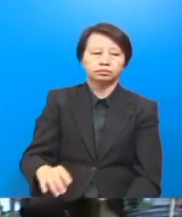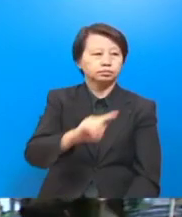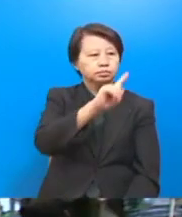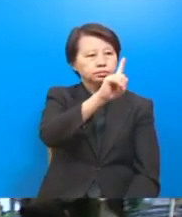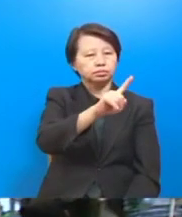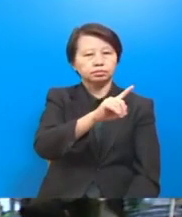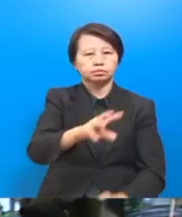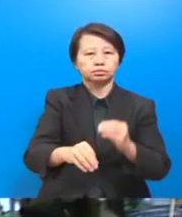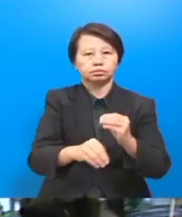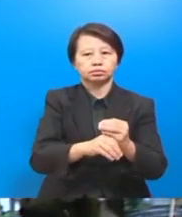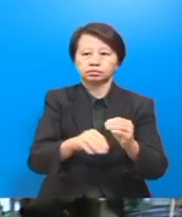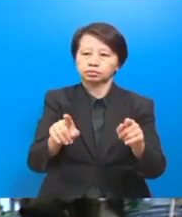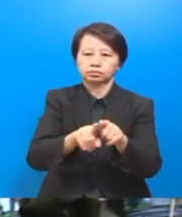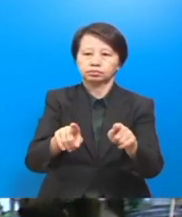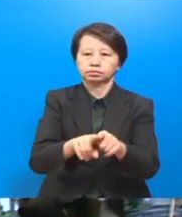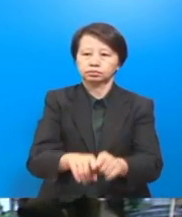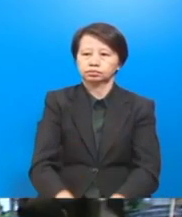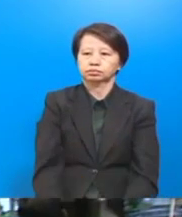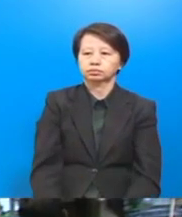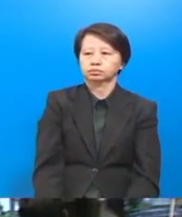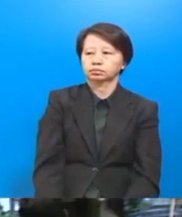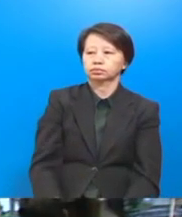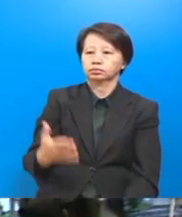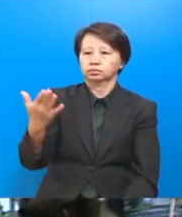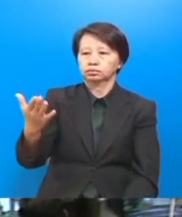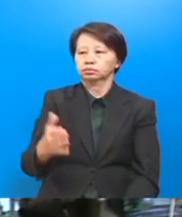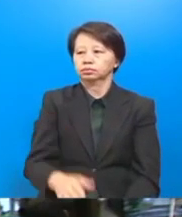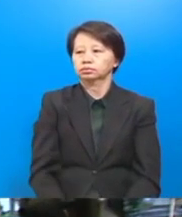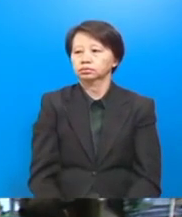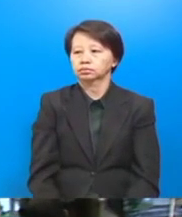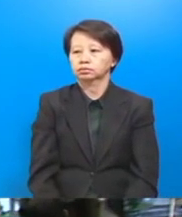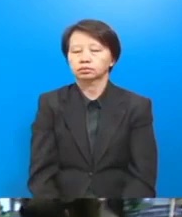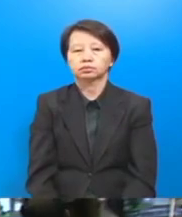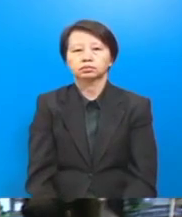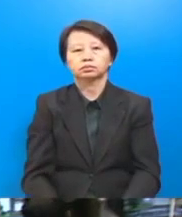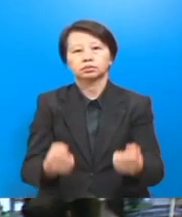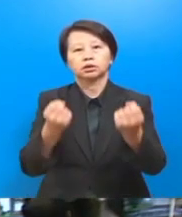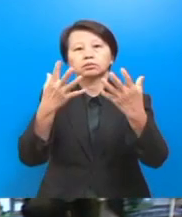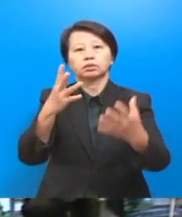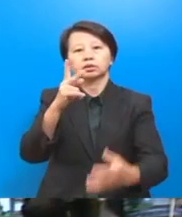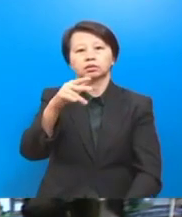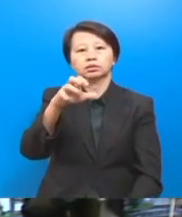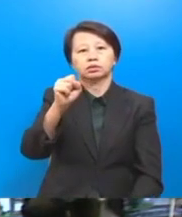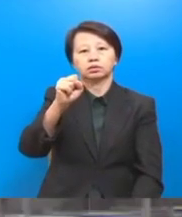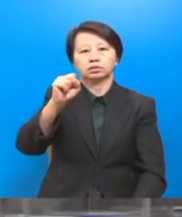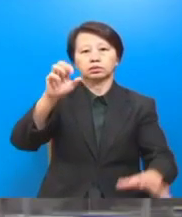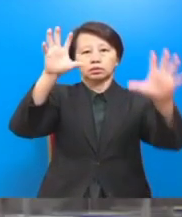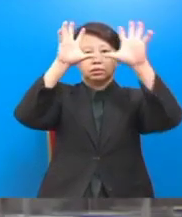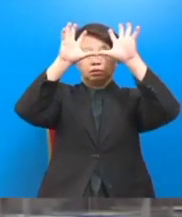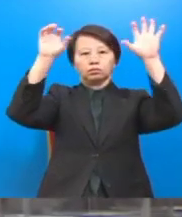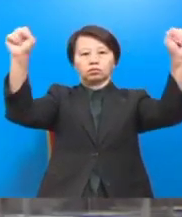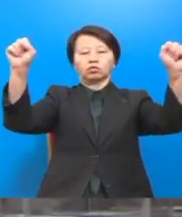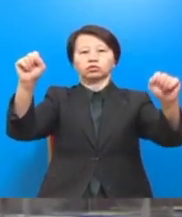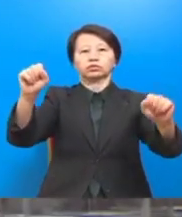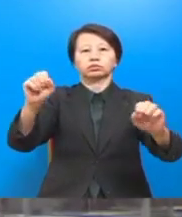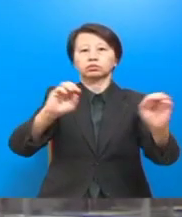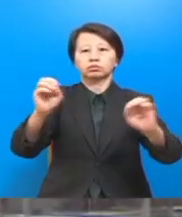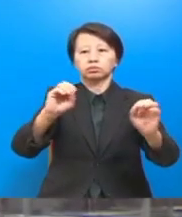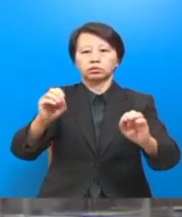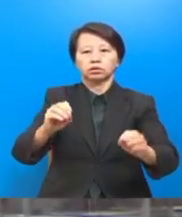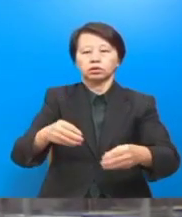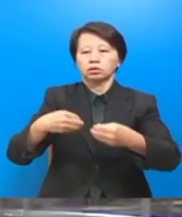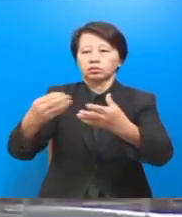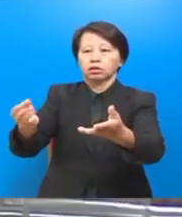tambahan tamu salah tambahan betul-betul bapekis majikan yang tidak menyalurkan subsidi